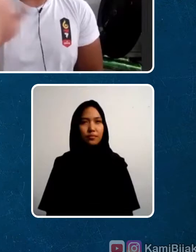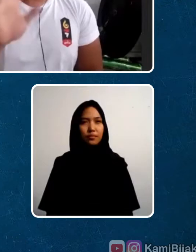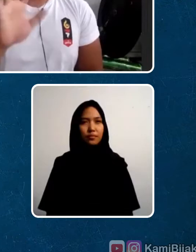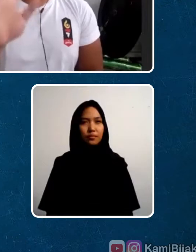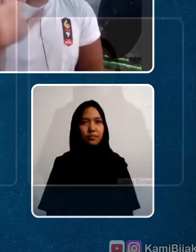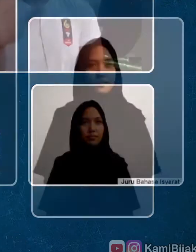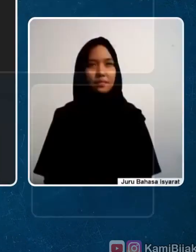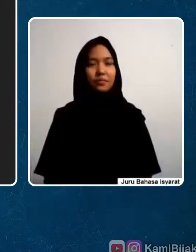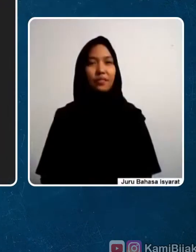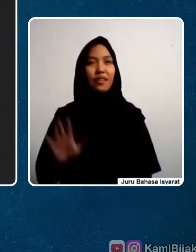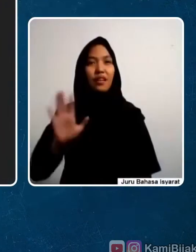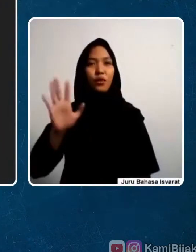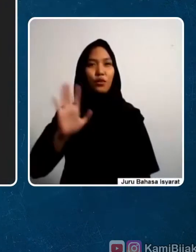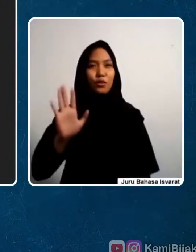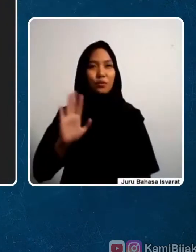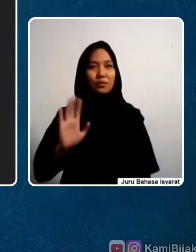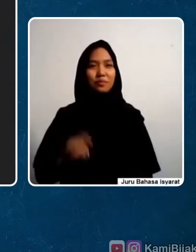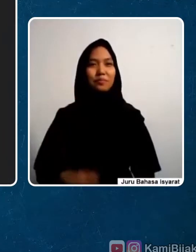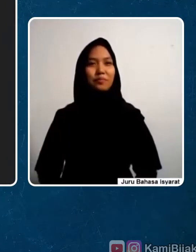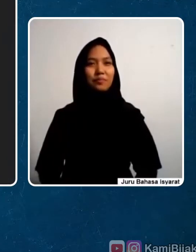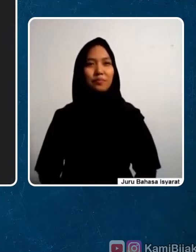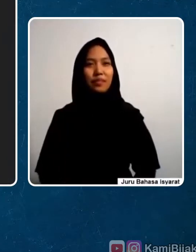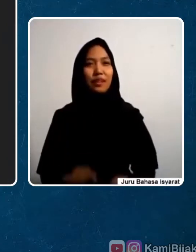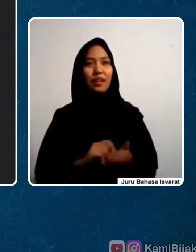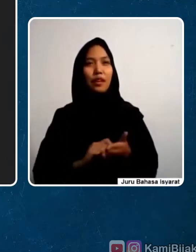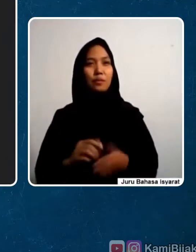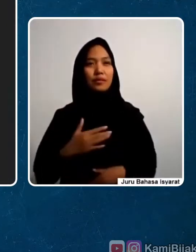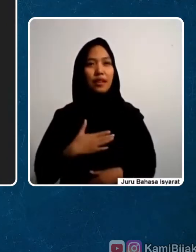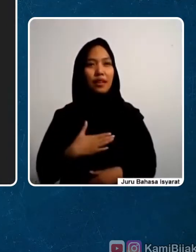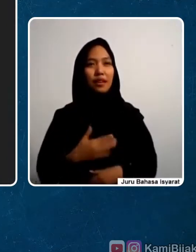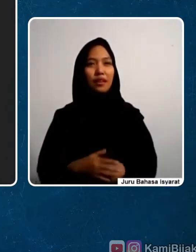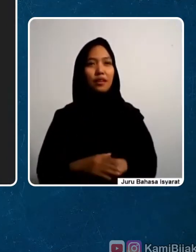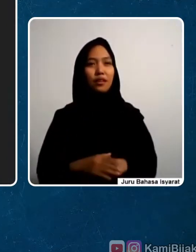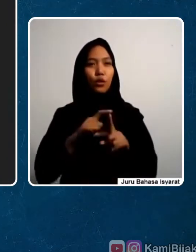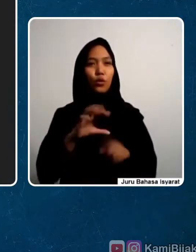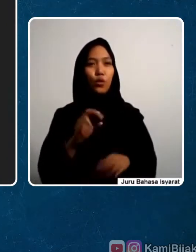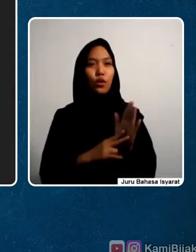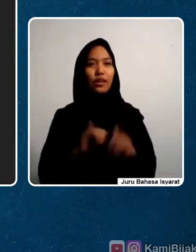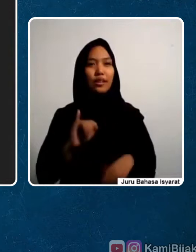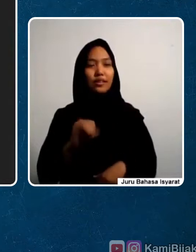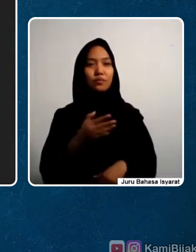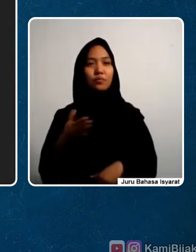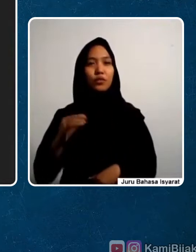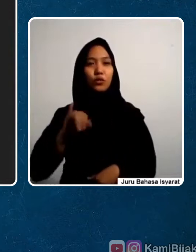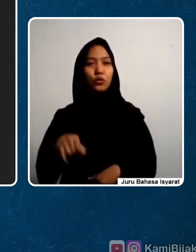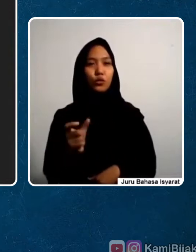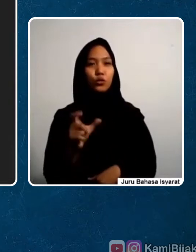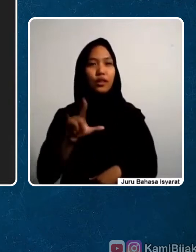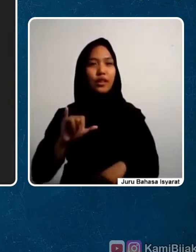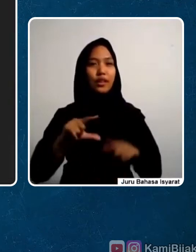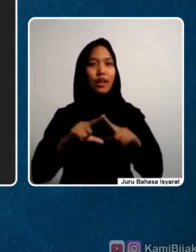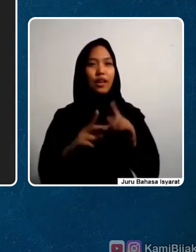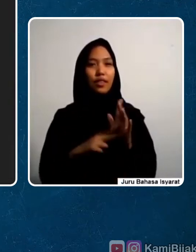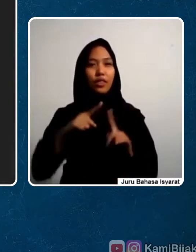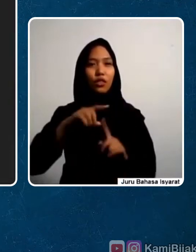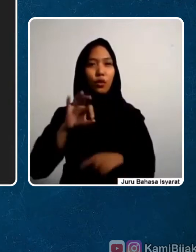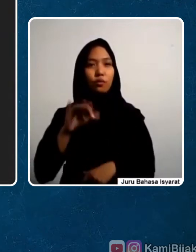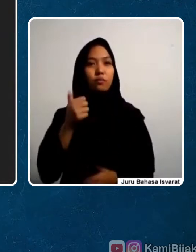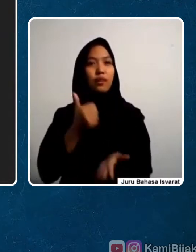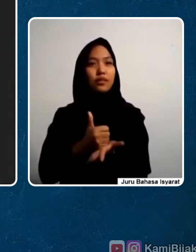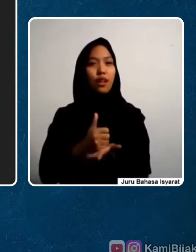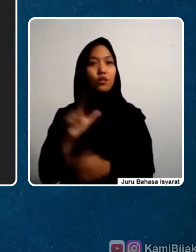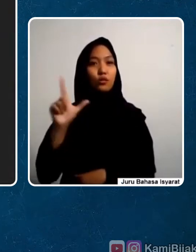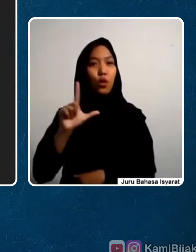Halo, nama saya Doni Julianto. Asal saya dari Solo, Jawa